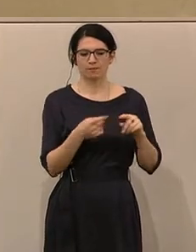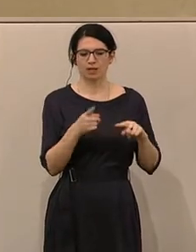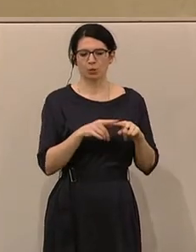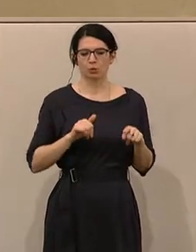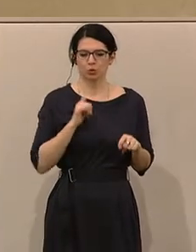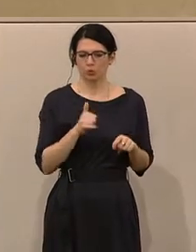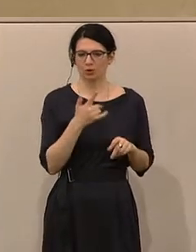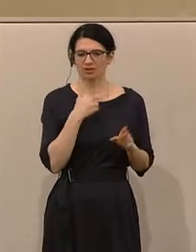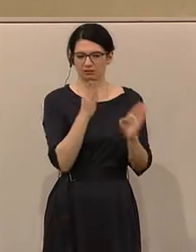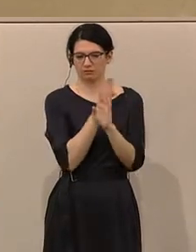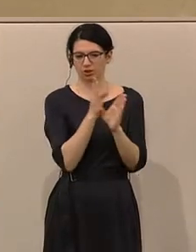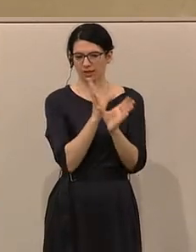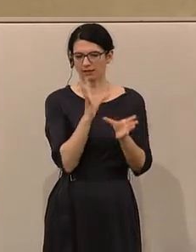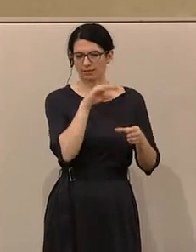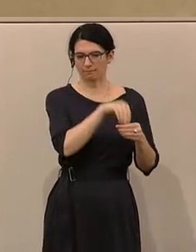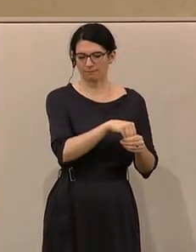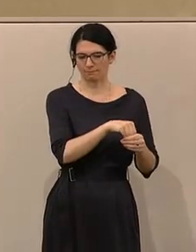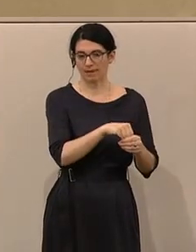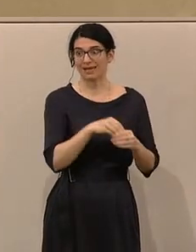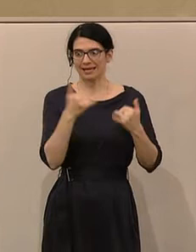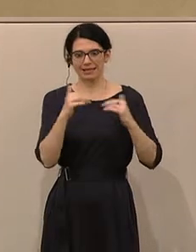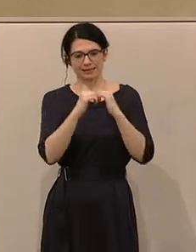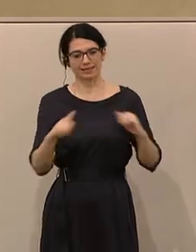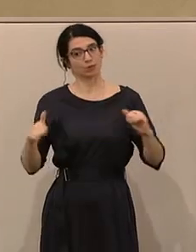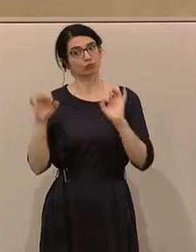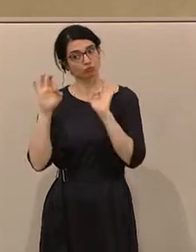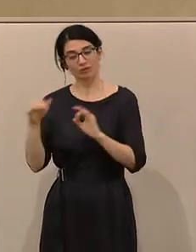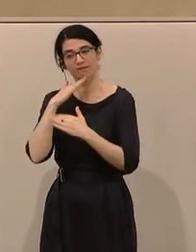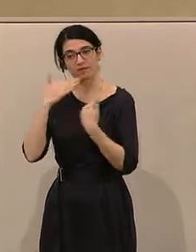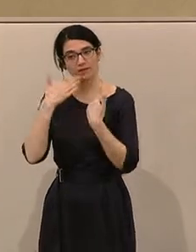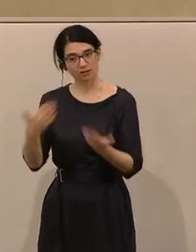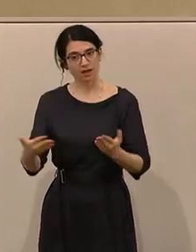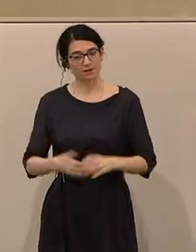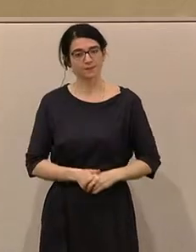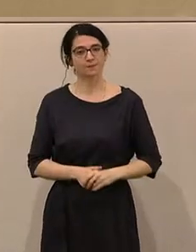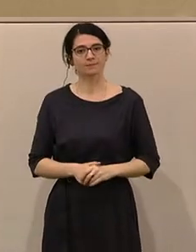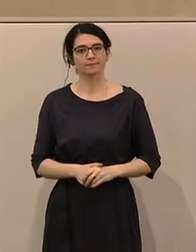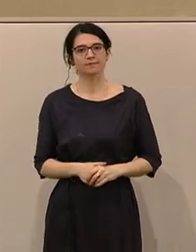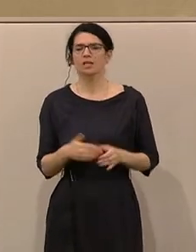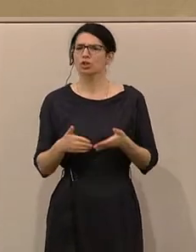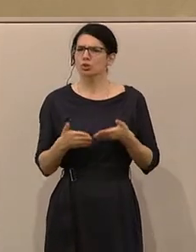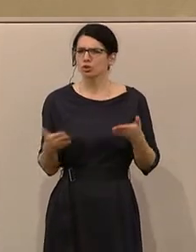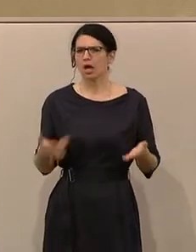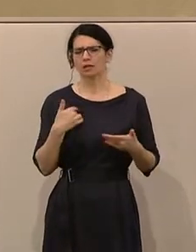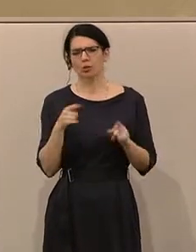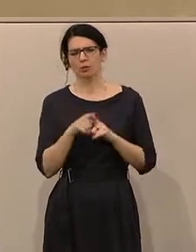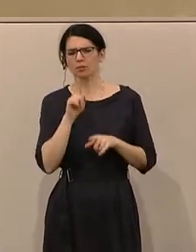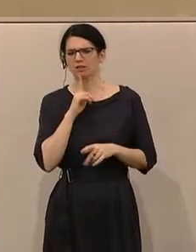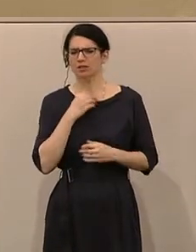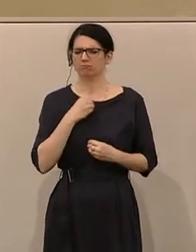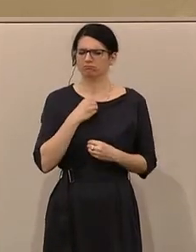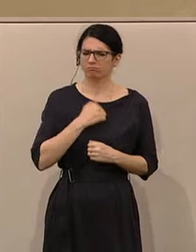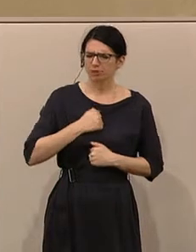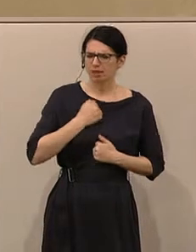Familie und Jugend versteckt. Dass das so ist, finde ich gut. Vielen Dank noch einmal. Ich finde es nur schade und bedauerlich, dass